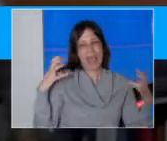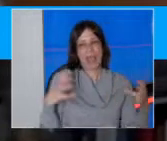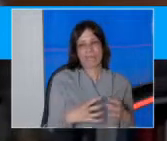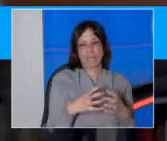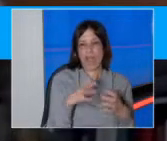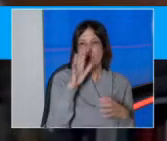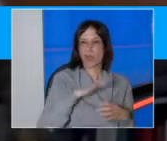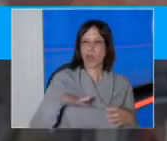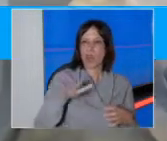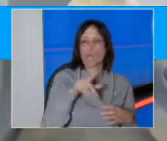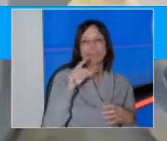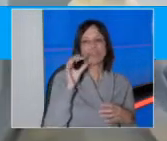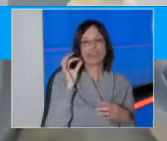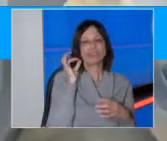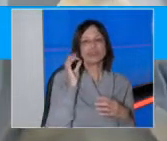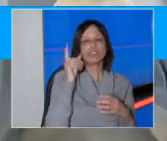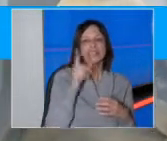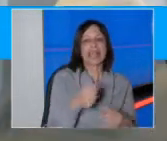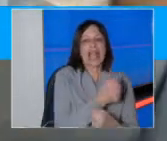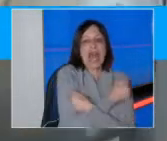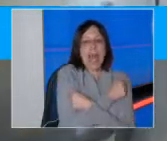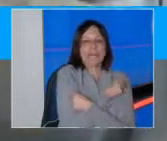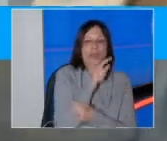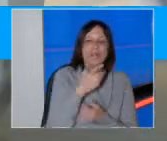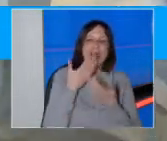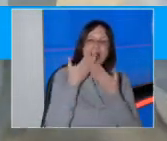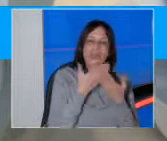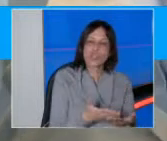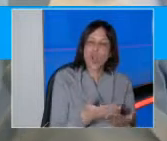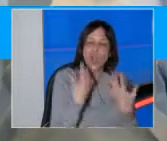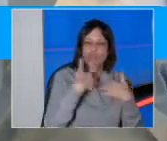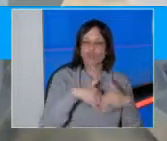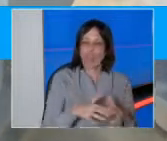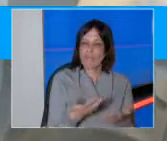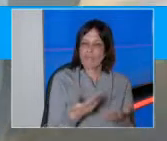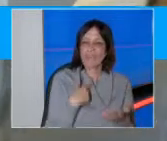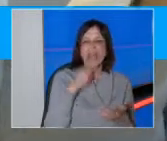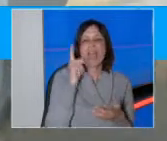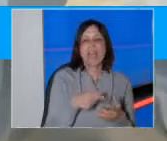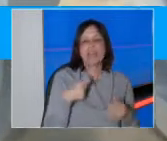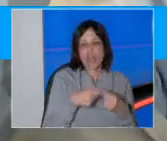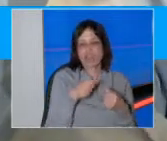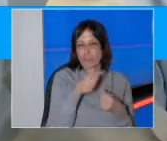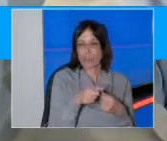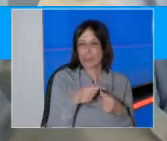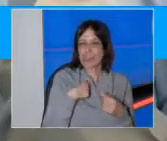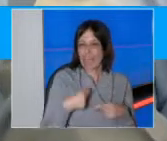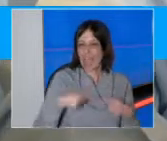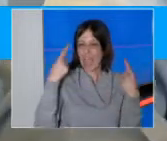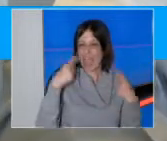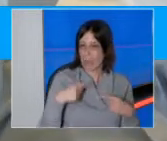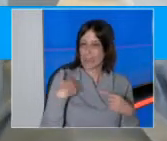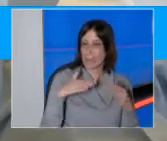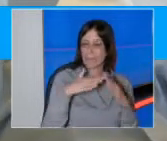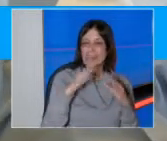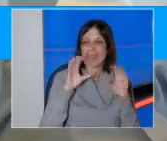כולה. אלה אנשים שצריכים לחבק אותם, לעזור להם להשתלב. אני רק חייבת לשתף אתכם בזה שאני היום הייתה בבית